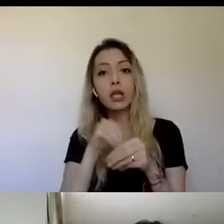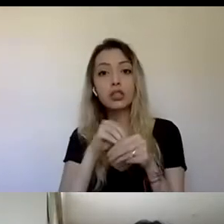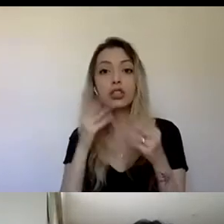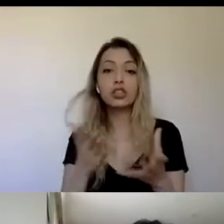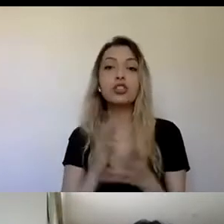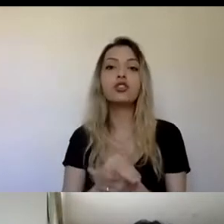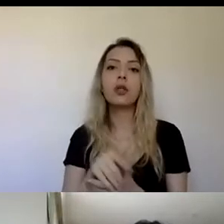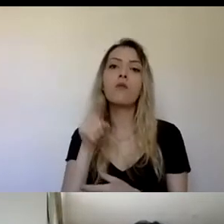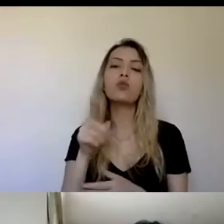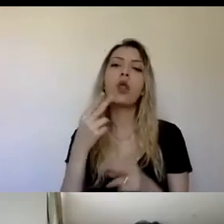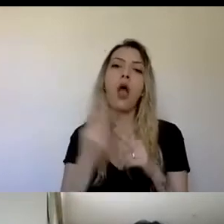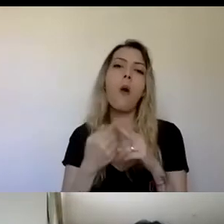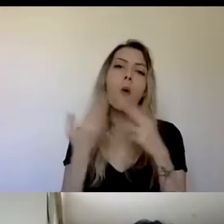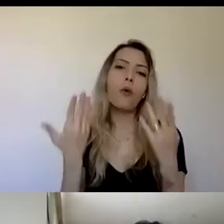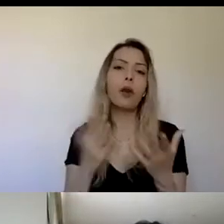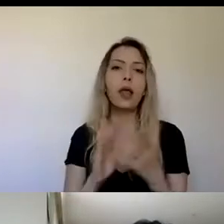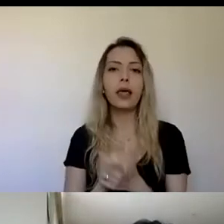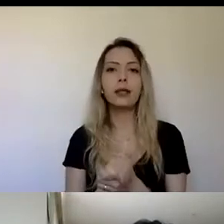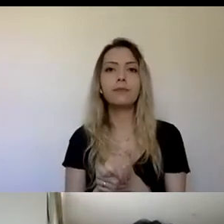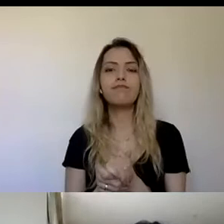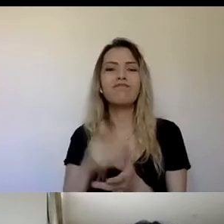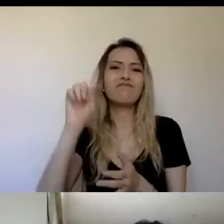burada örneğin sadece